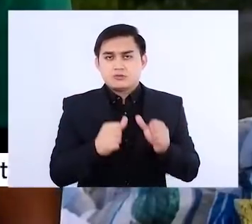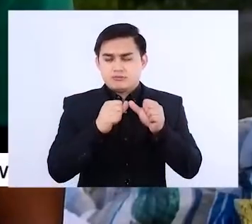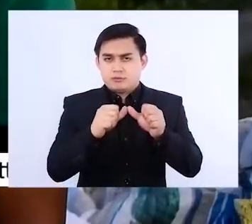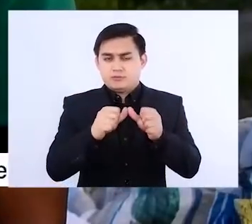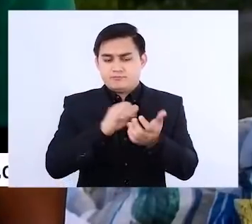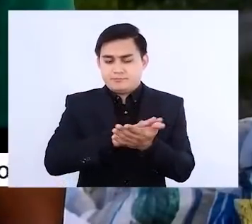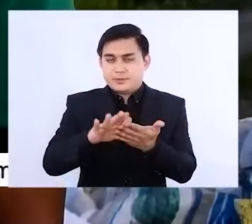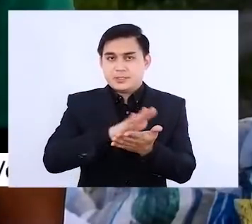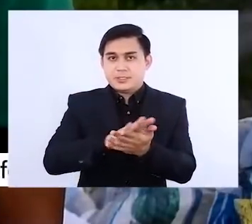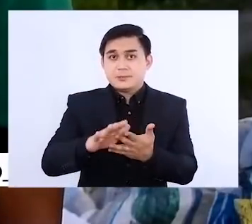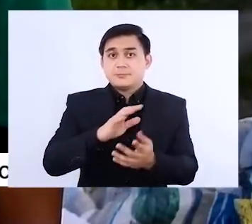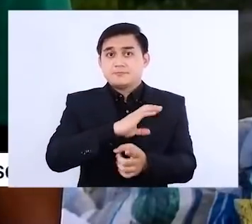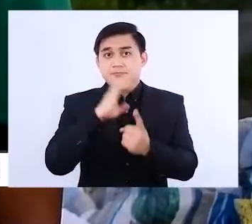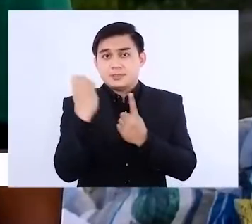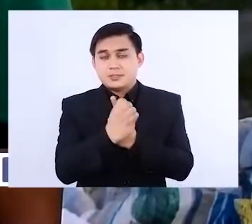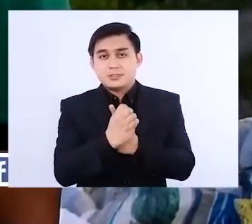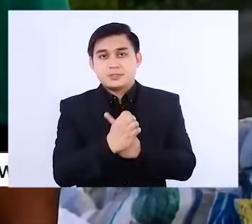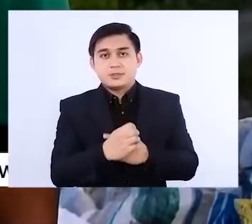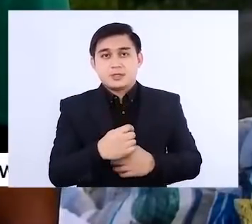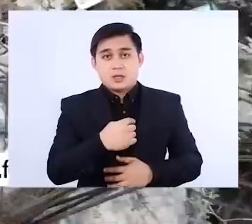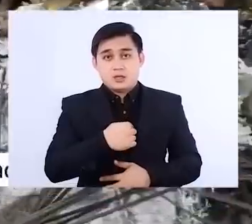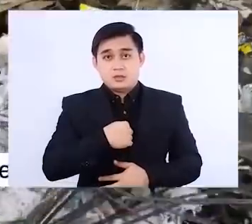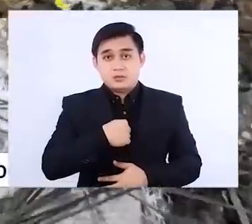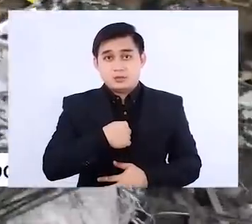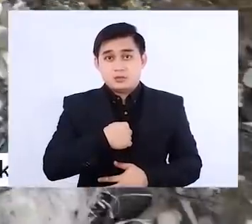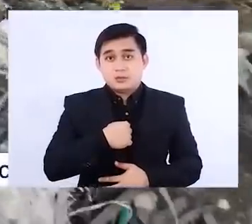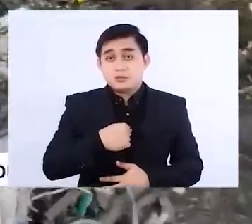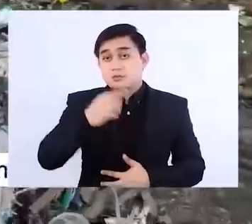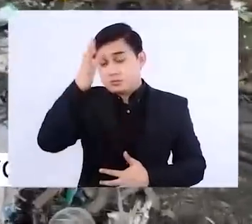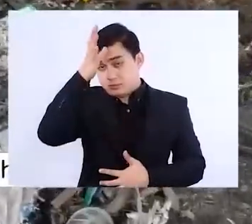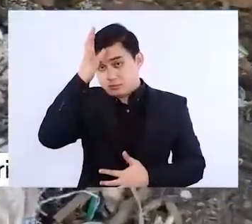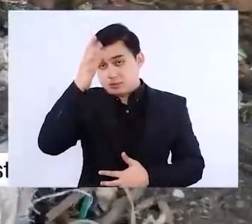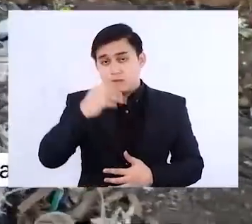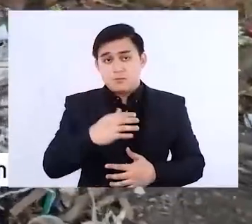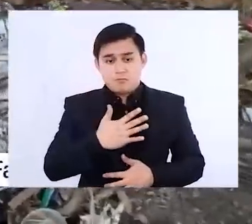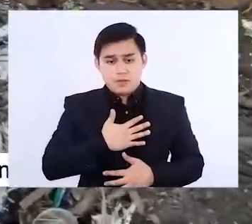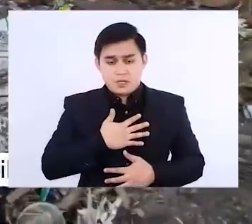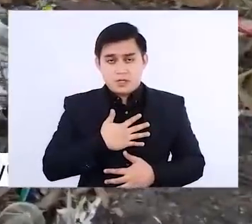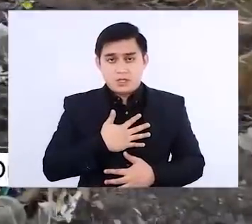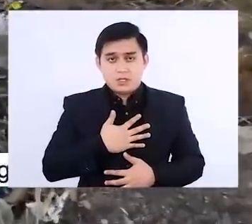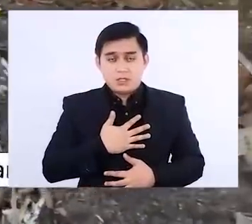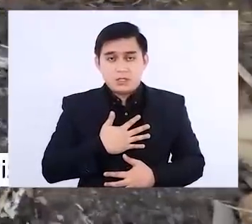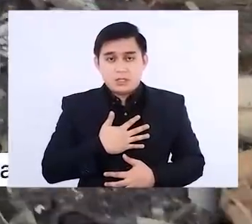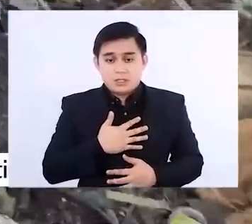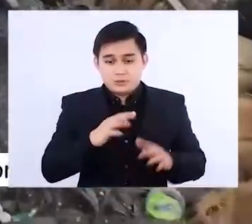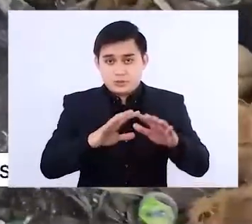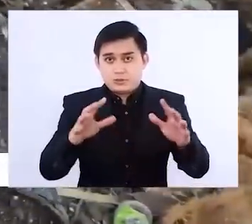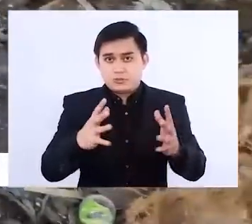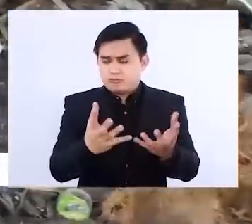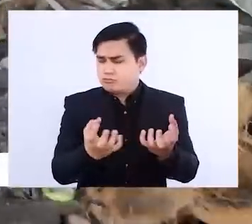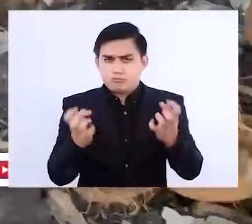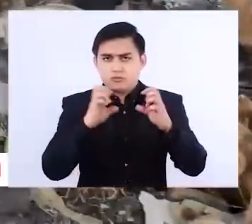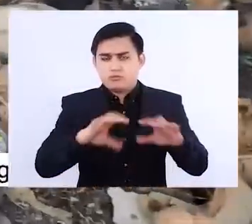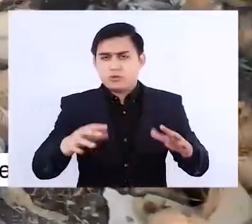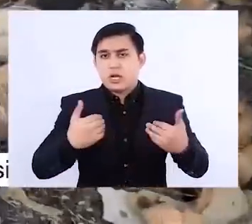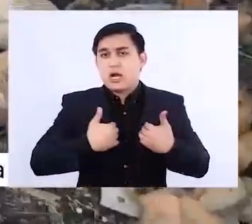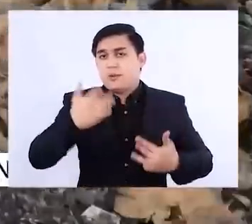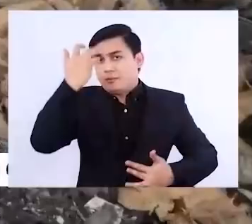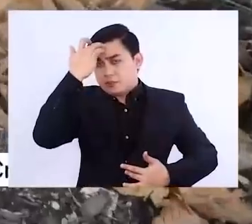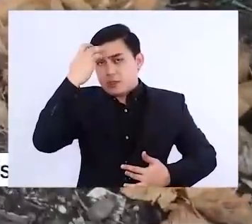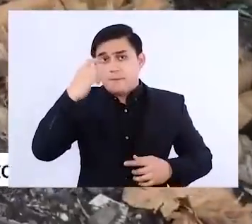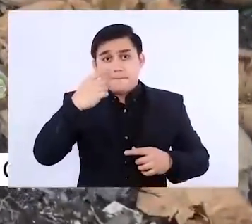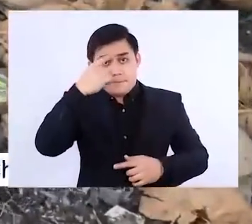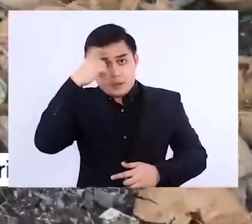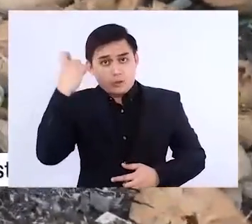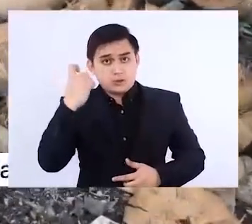kapaligiran. Bilang isang magulang po, ay hindi ko po gugustuhin ang aking mga anak o pamilya ay magkaroon po ng karamdaman dahil marumi